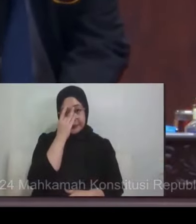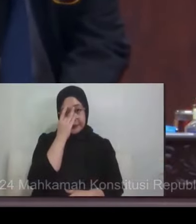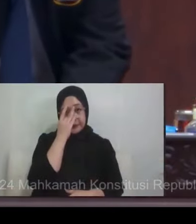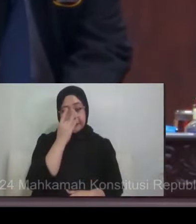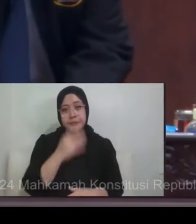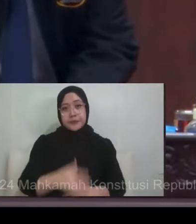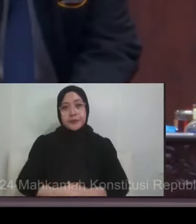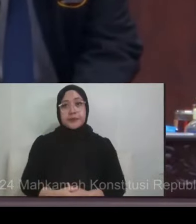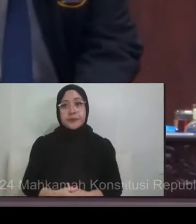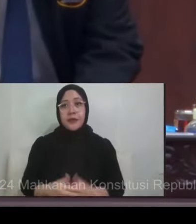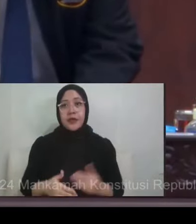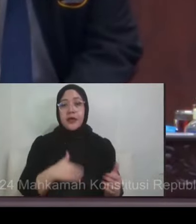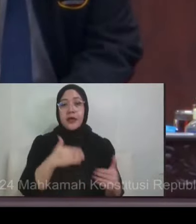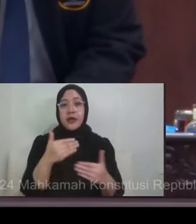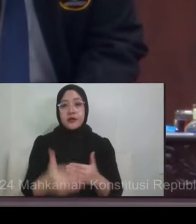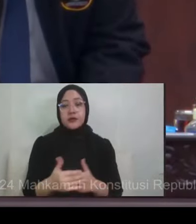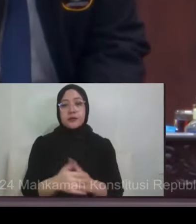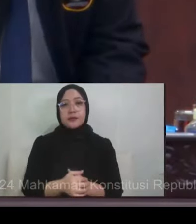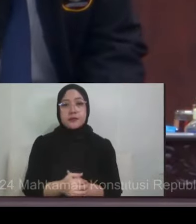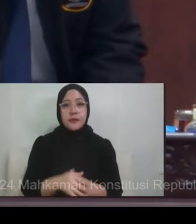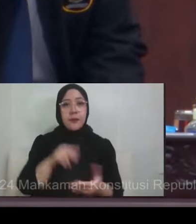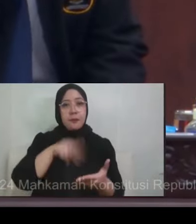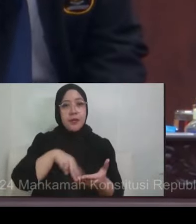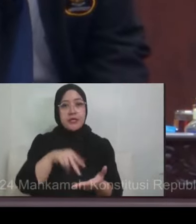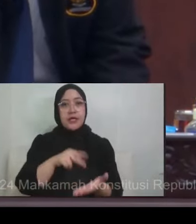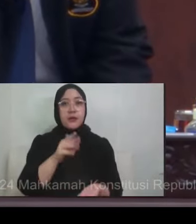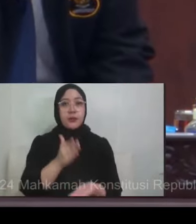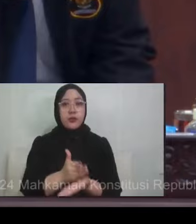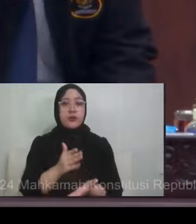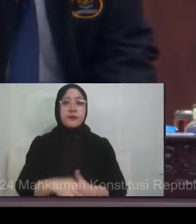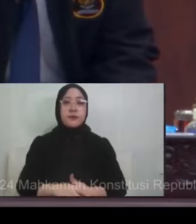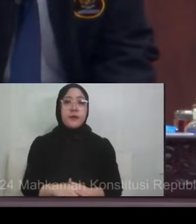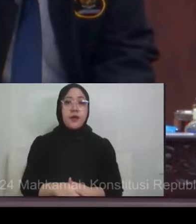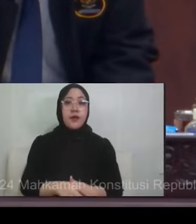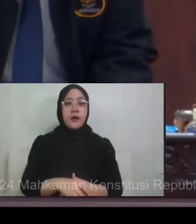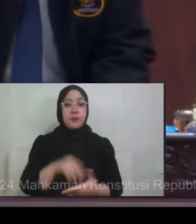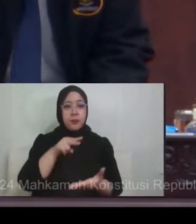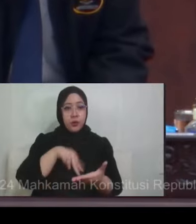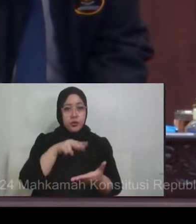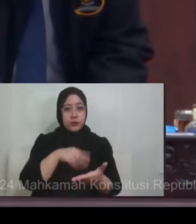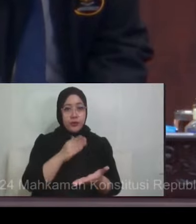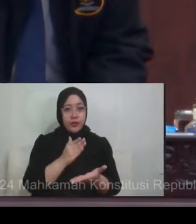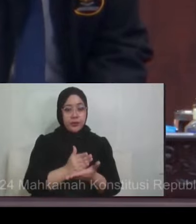dilanjutkan dengan pembacaan putusan pengucapan putusan